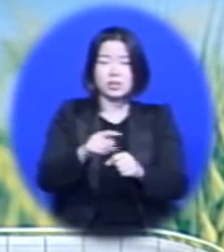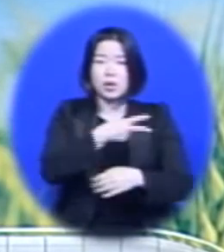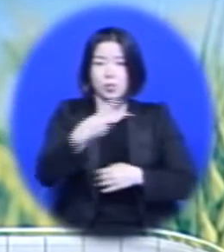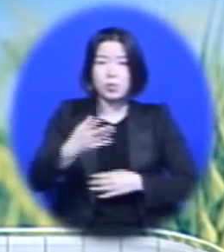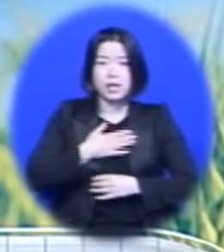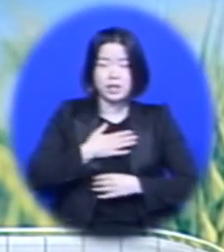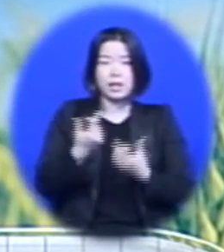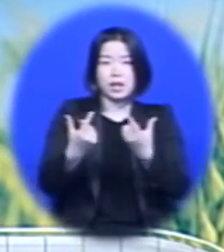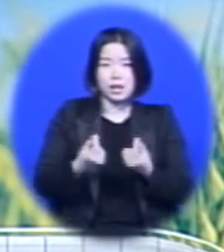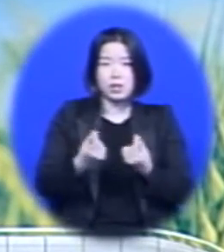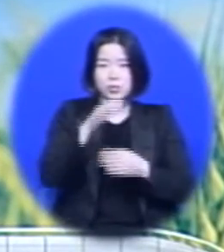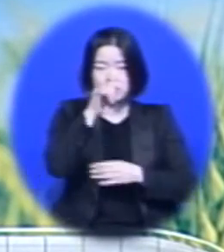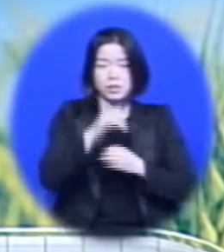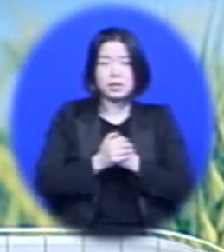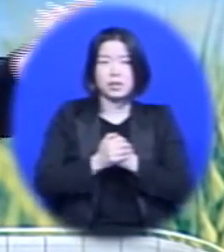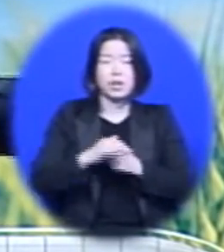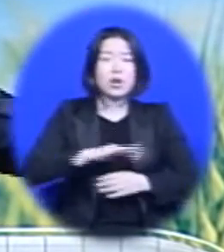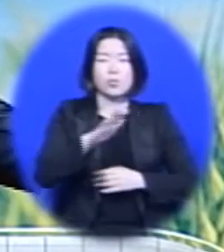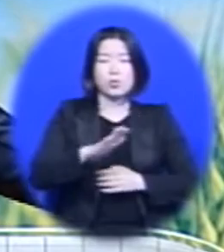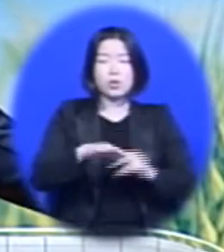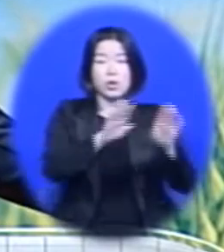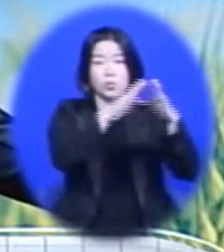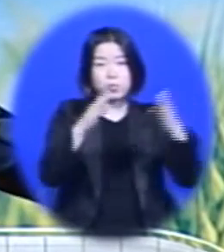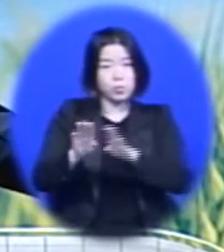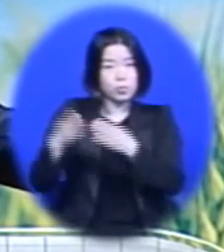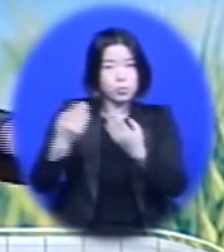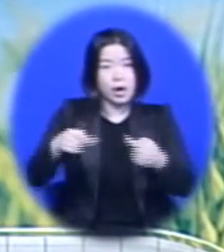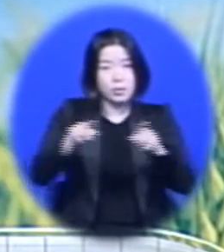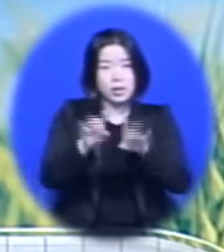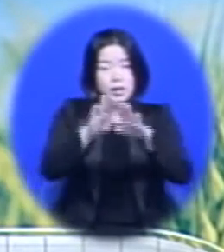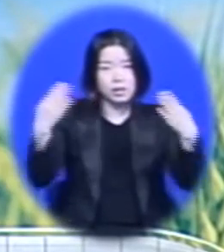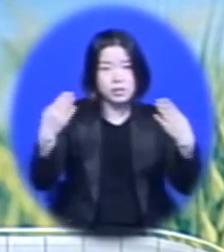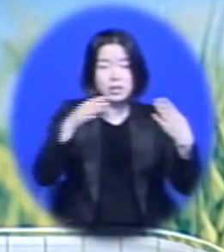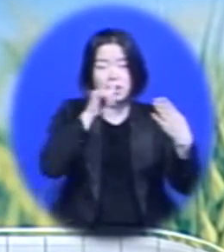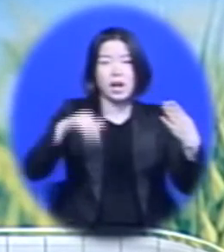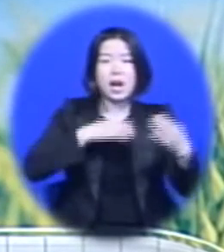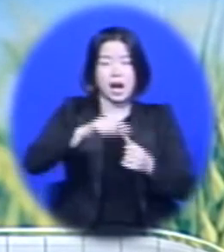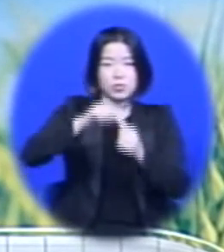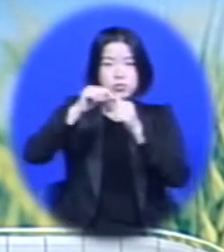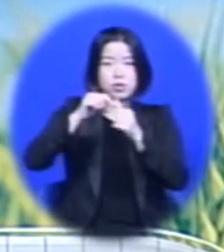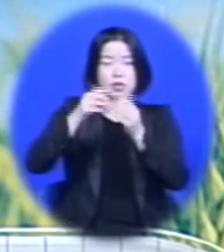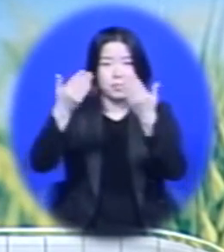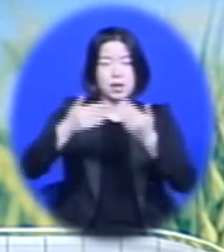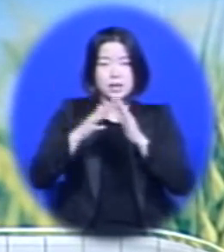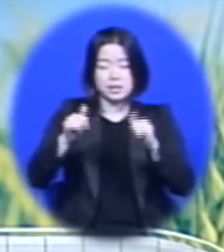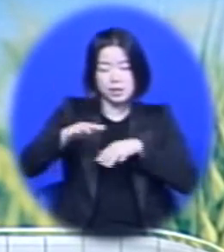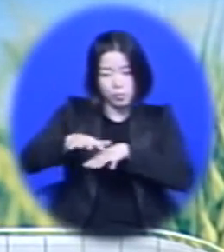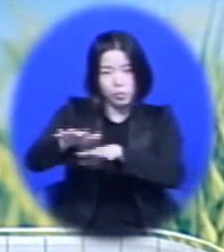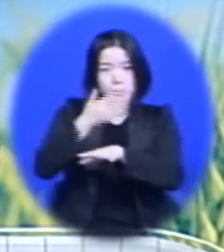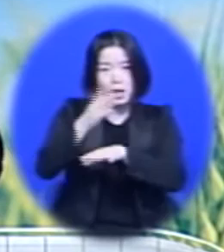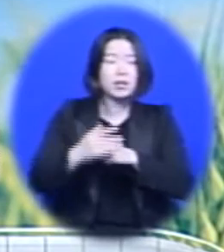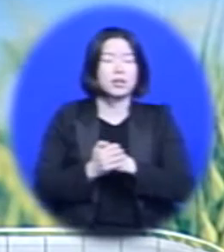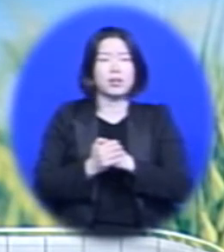것이니라. 우리에게 두 문이 함께 열려 있어야 우리는 구원받은 자의 반열에 서게 됩니다.